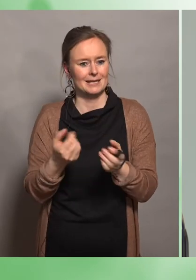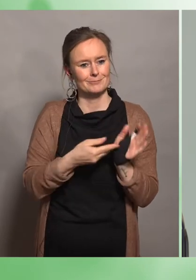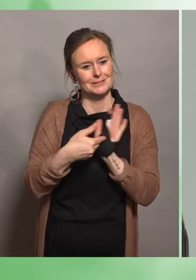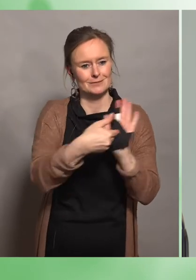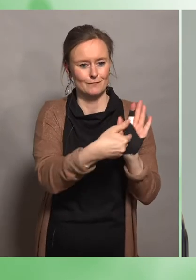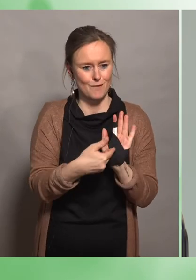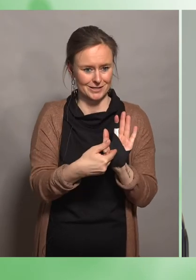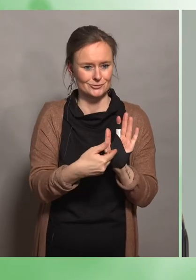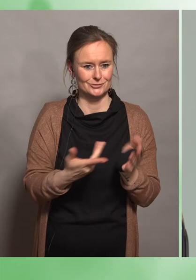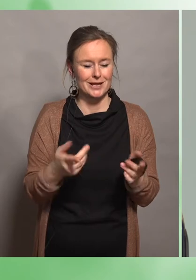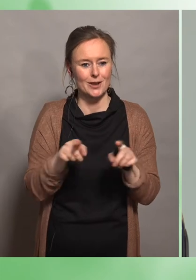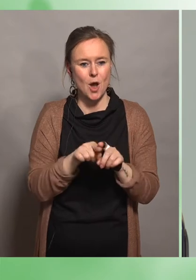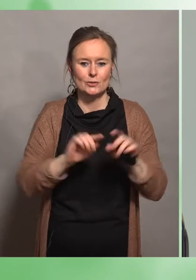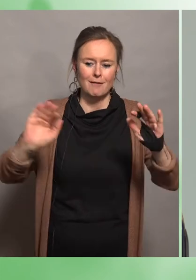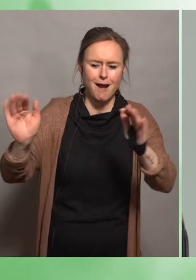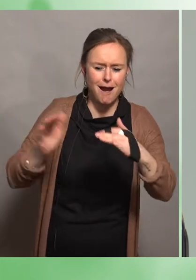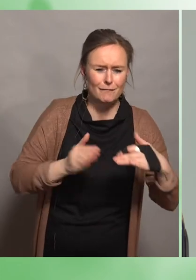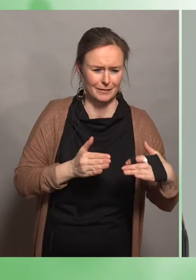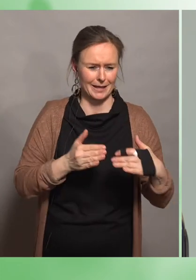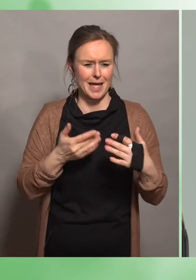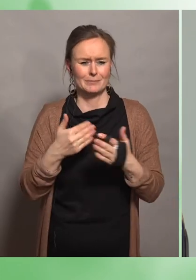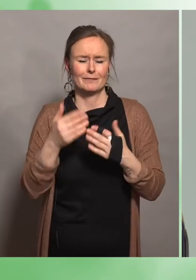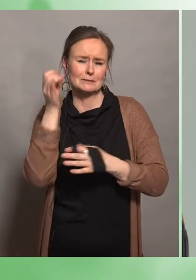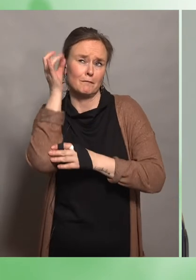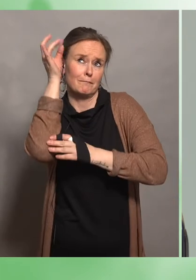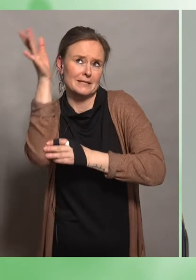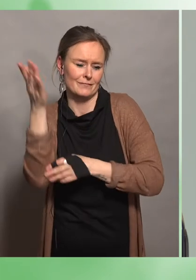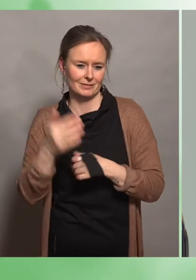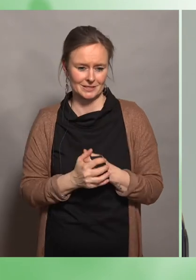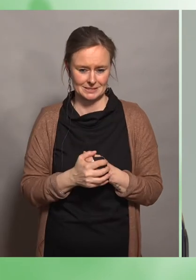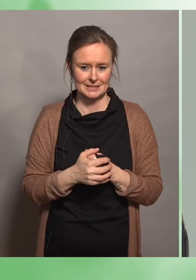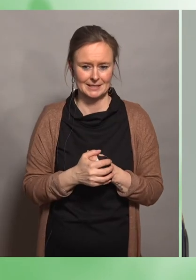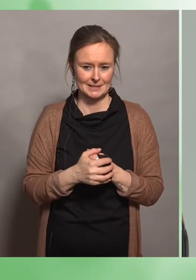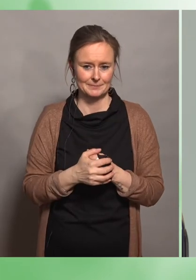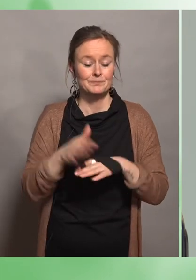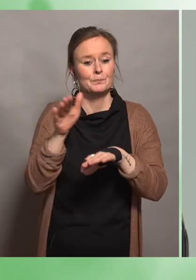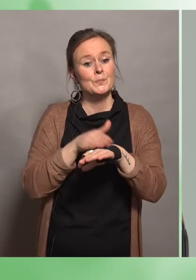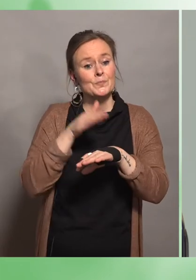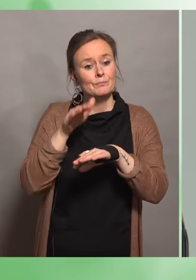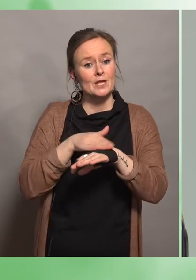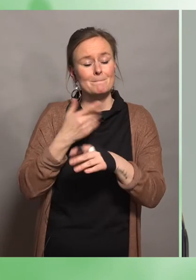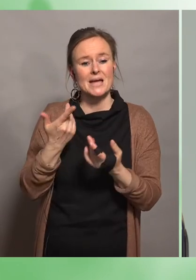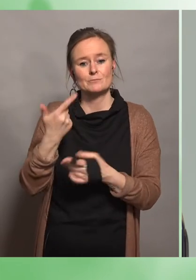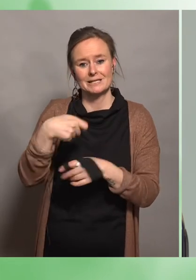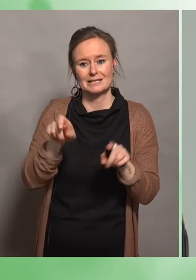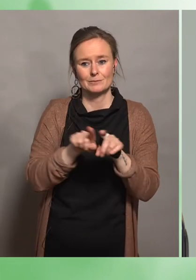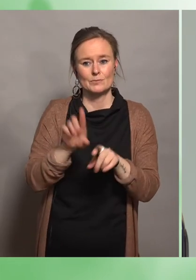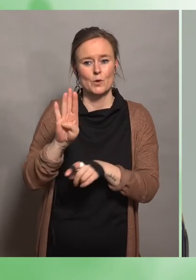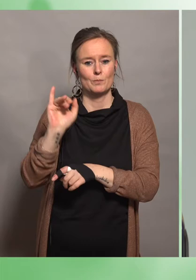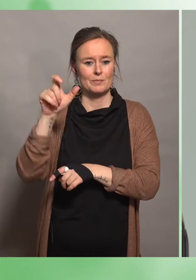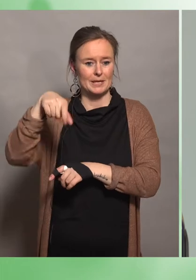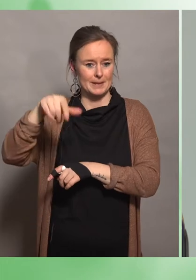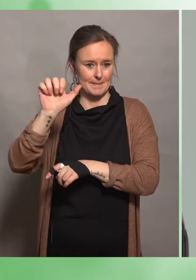Mythen aufgeräumt, die es ja immer noch gibt. Wir hatten zum Beispiel auch, bei uns gibt es den BIPA Mittwoch,